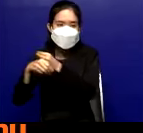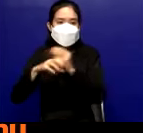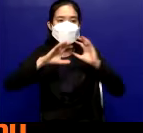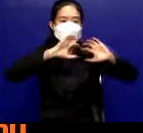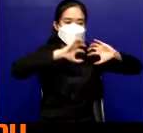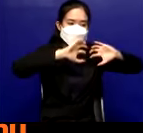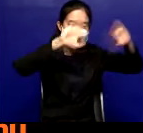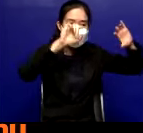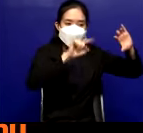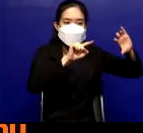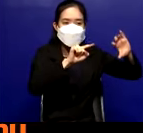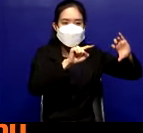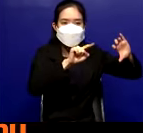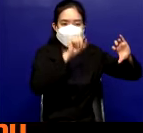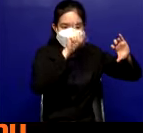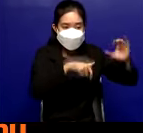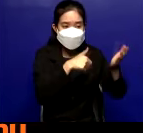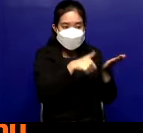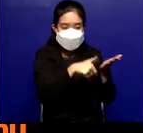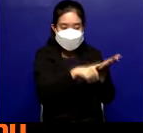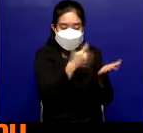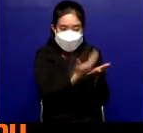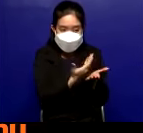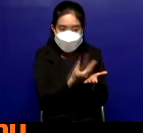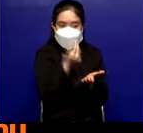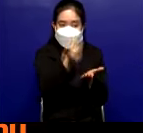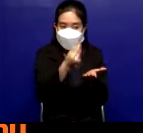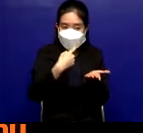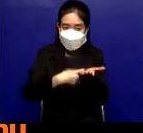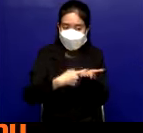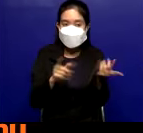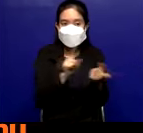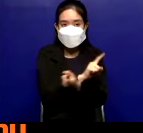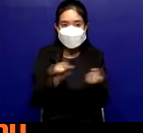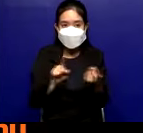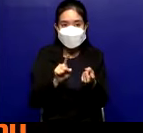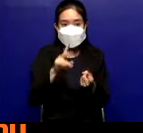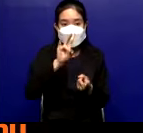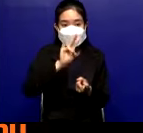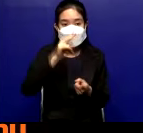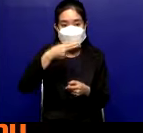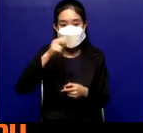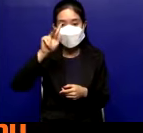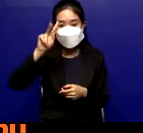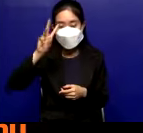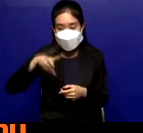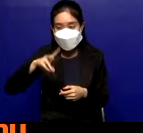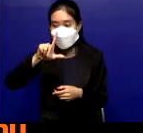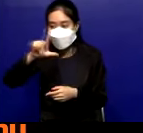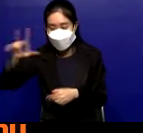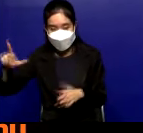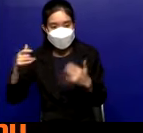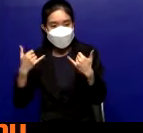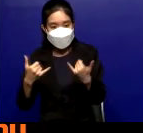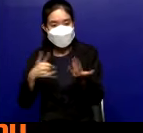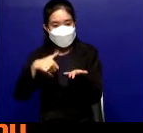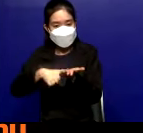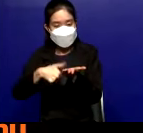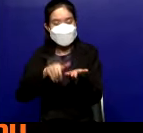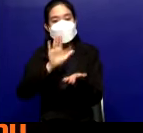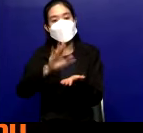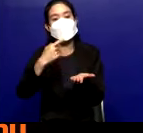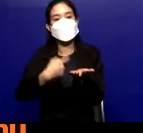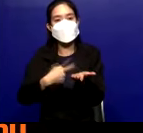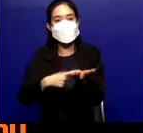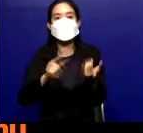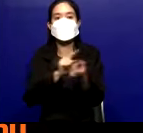สังคมเนี่ยจนถึงตอนนี้ 76,000 ล้านบาทแล้วนะคะ แล้วถ้ารัฐยังคงเหนียวหนี้แบ